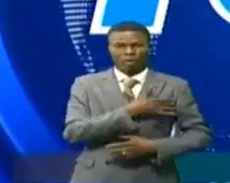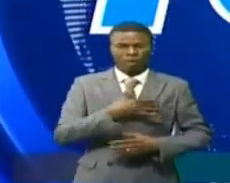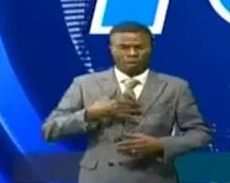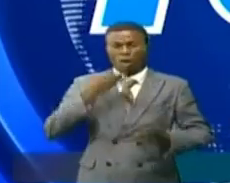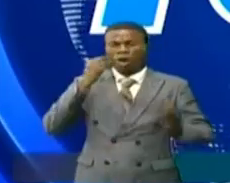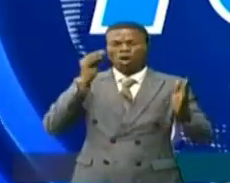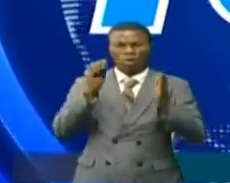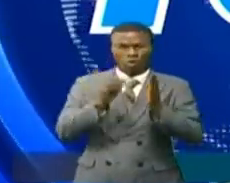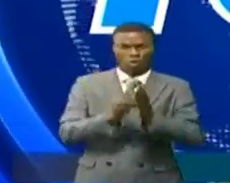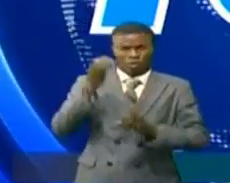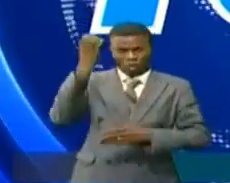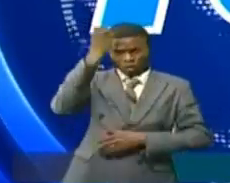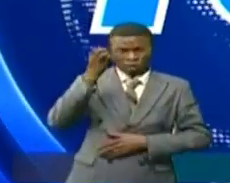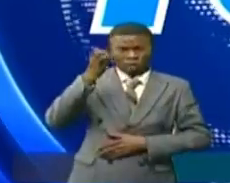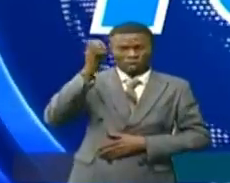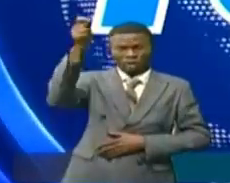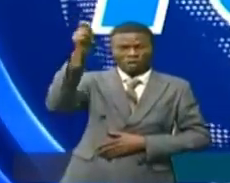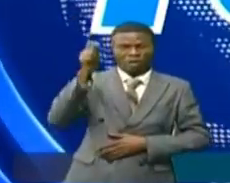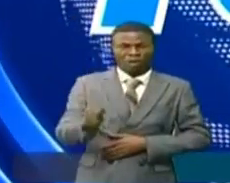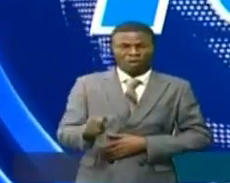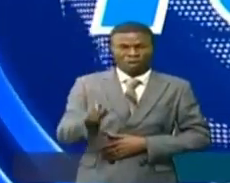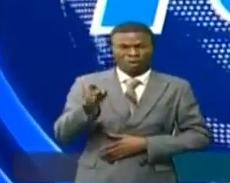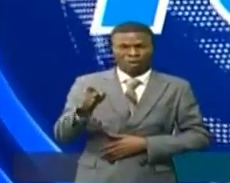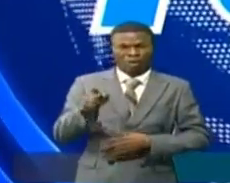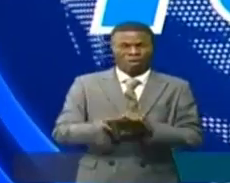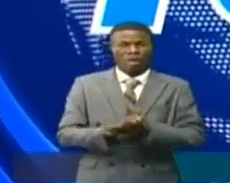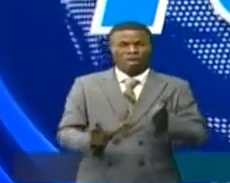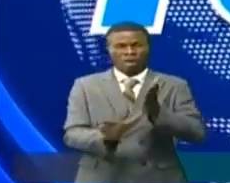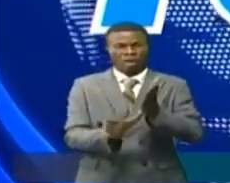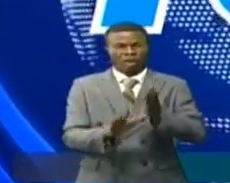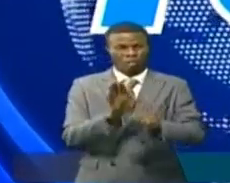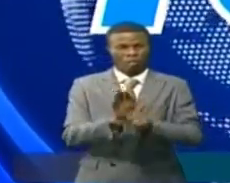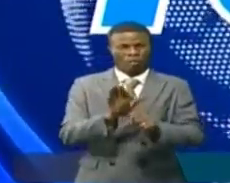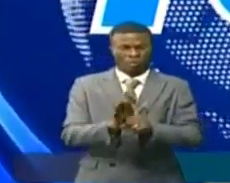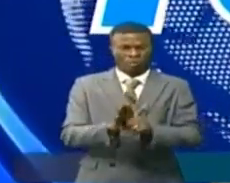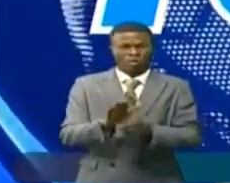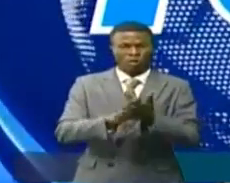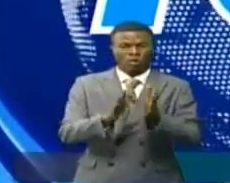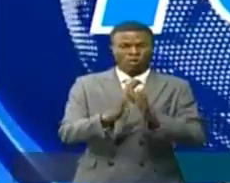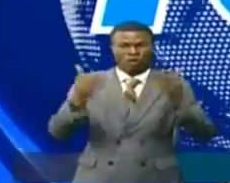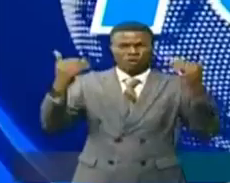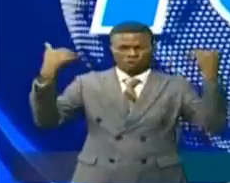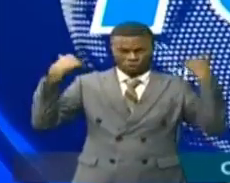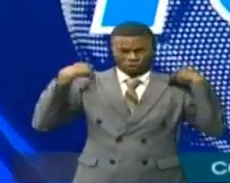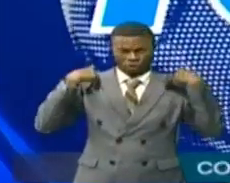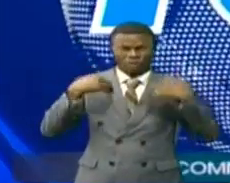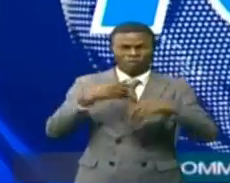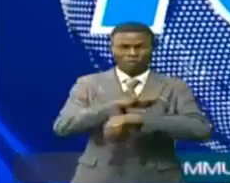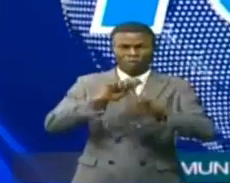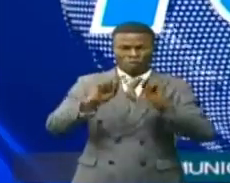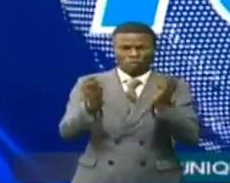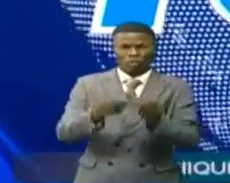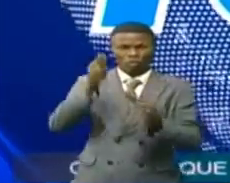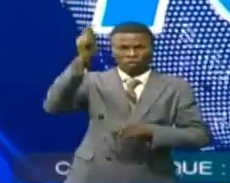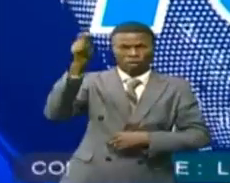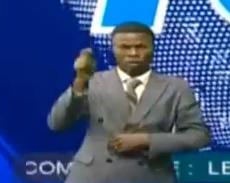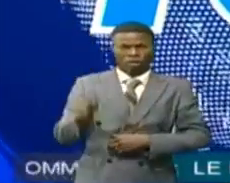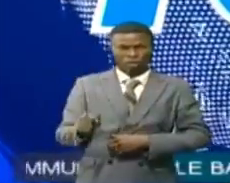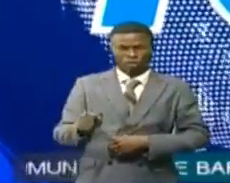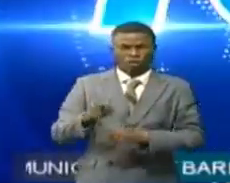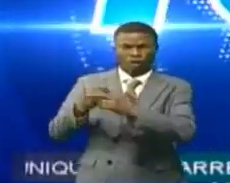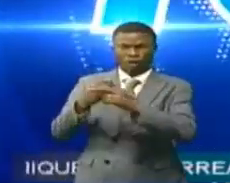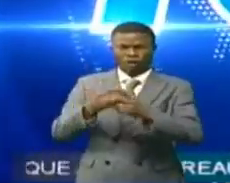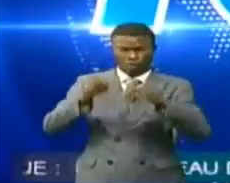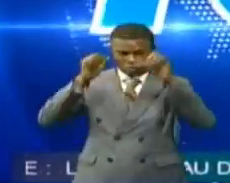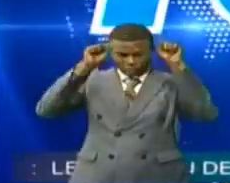présidentielle, le général-major Kabi Kiriza et ses adjoints ont pris officiellement leurs fonctions dans le commandement de la garde